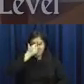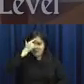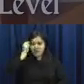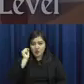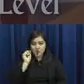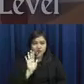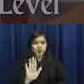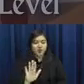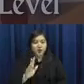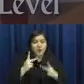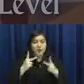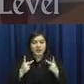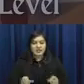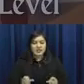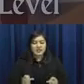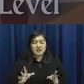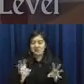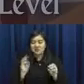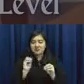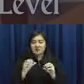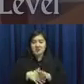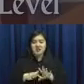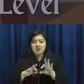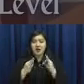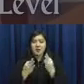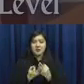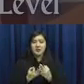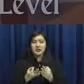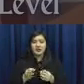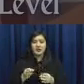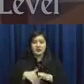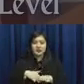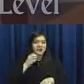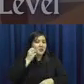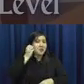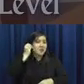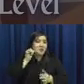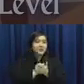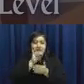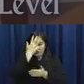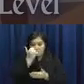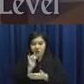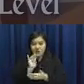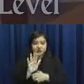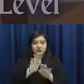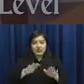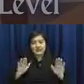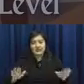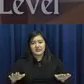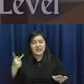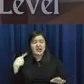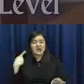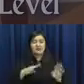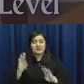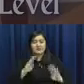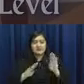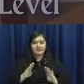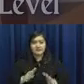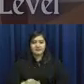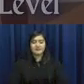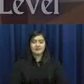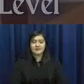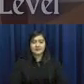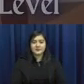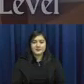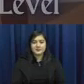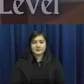kaya nagkaproblema yung pamilya mo. Yan ang tanggapin That's natin. Right. Wala ka na dapat pwedeng sisihin dyan. Kahit ano pa sabihin natin,